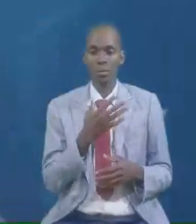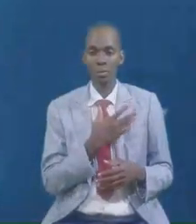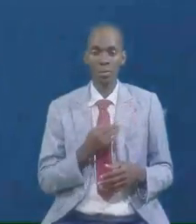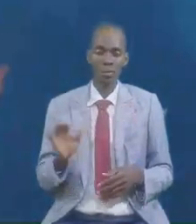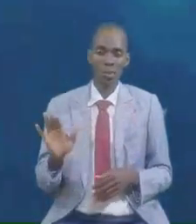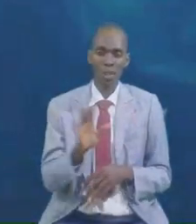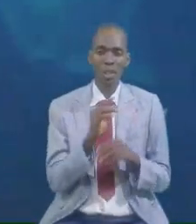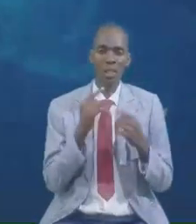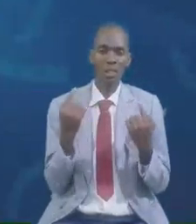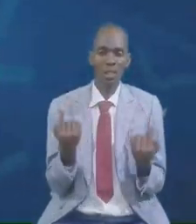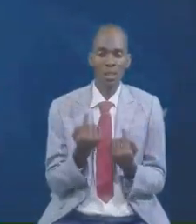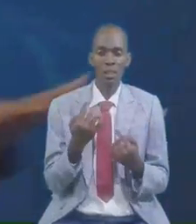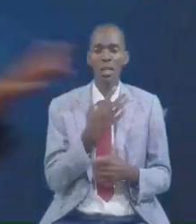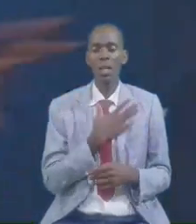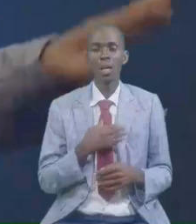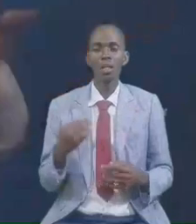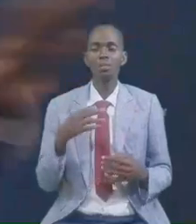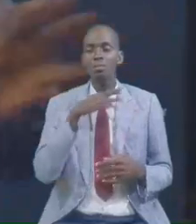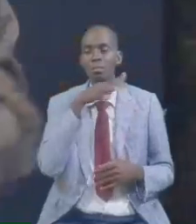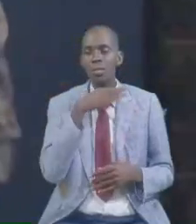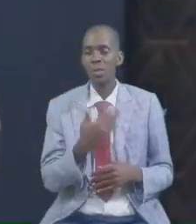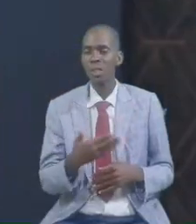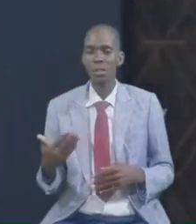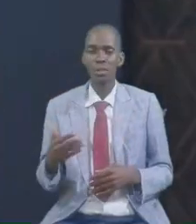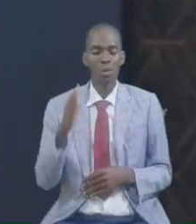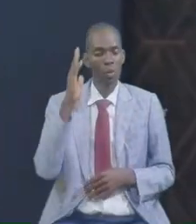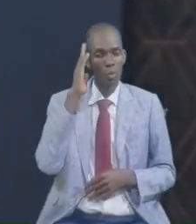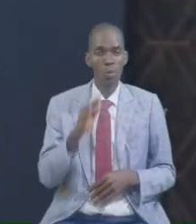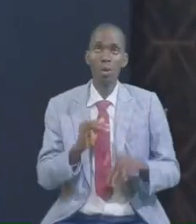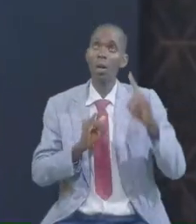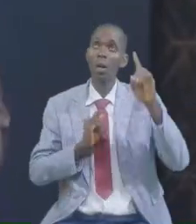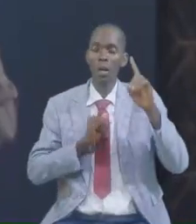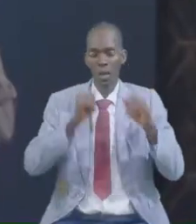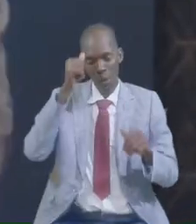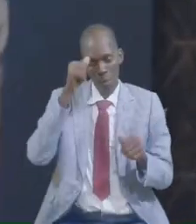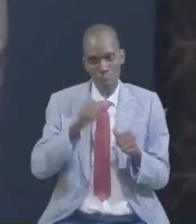me souviendrai plus de leurs péchés ni de leurs iniquités.